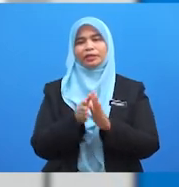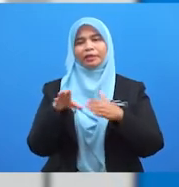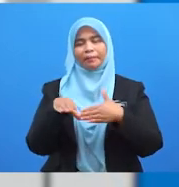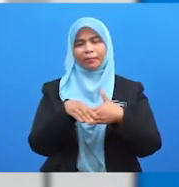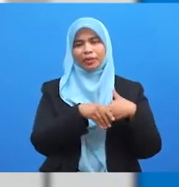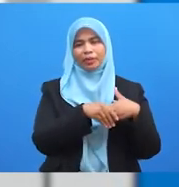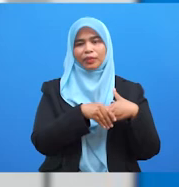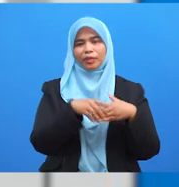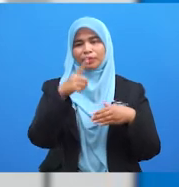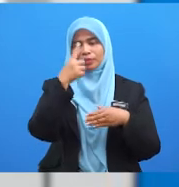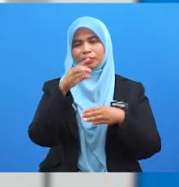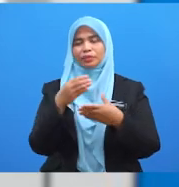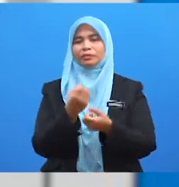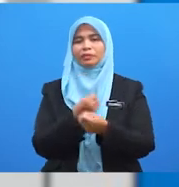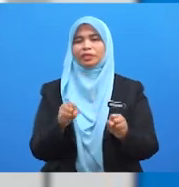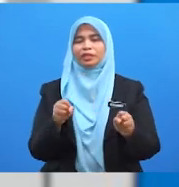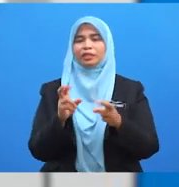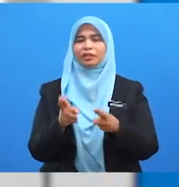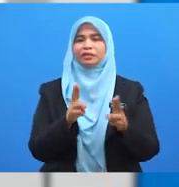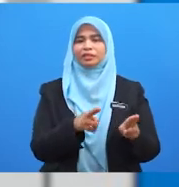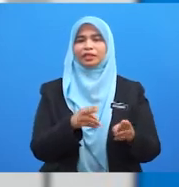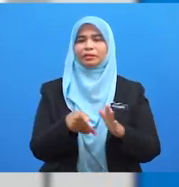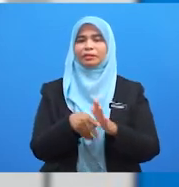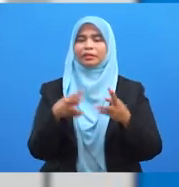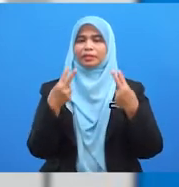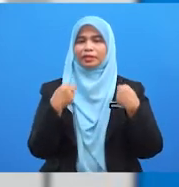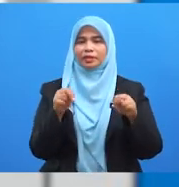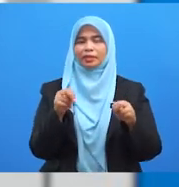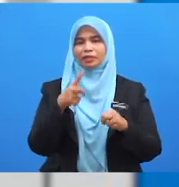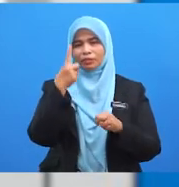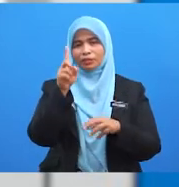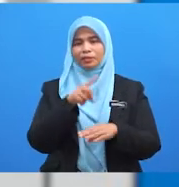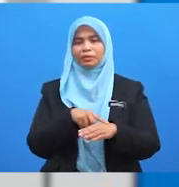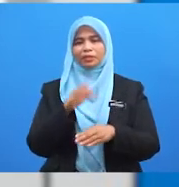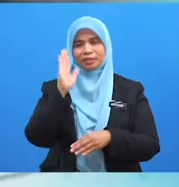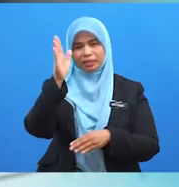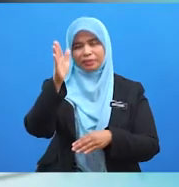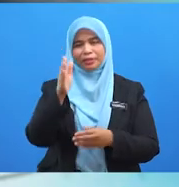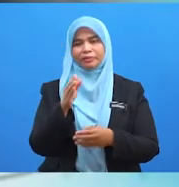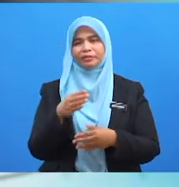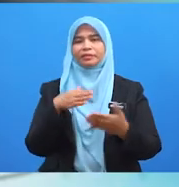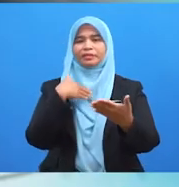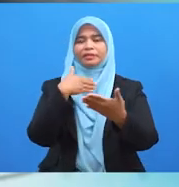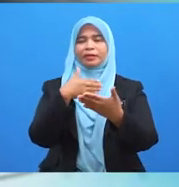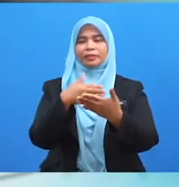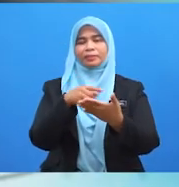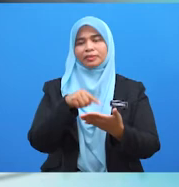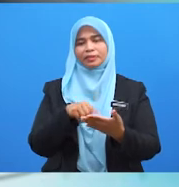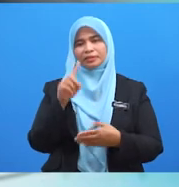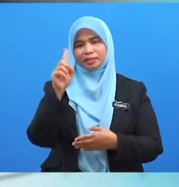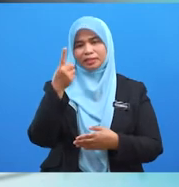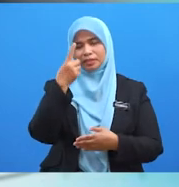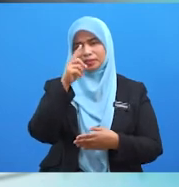untuk menyediakan rancangan perniagaan pada masa akan datang. Sampai sini